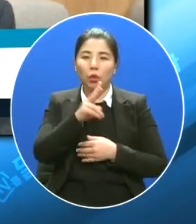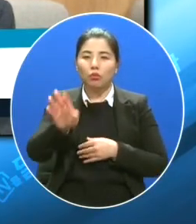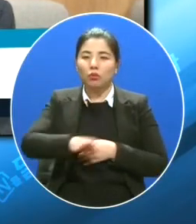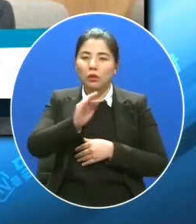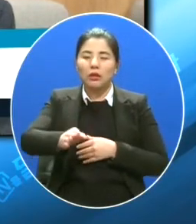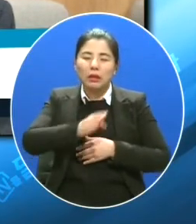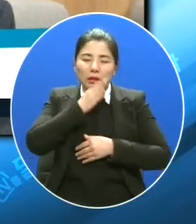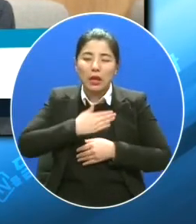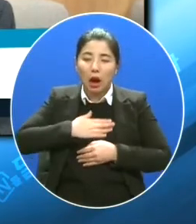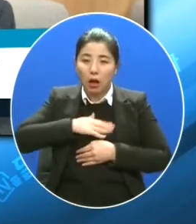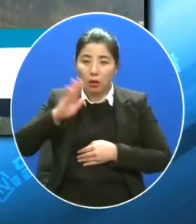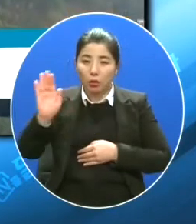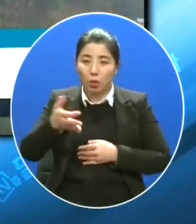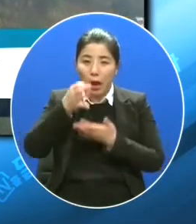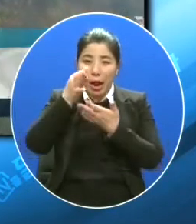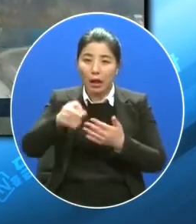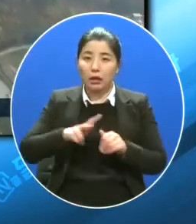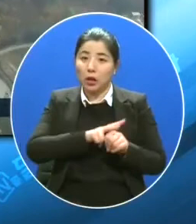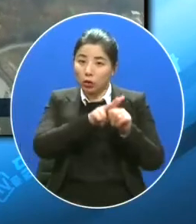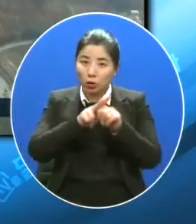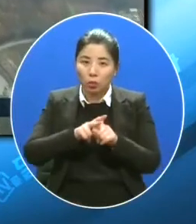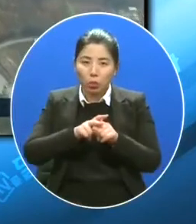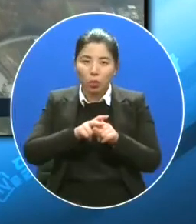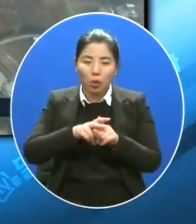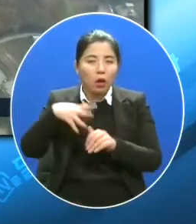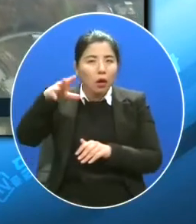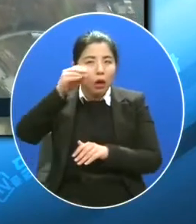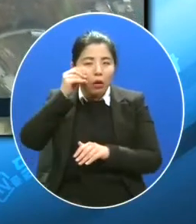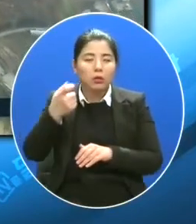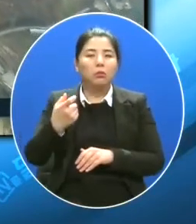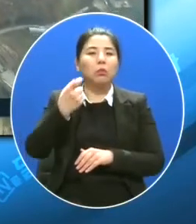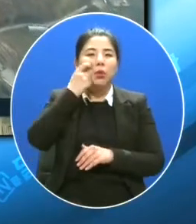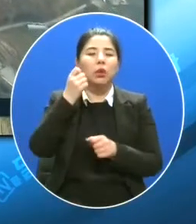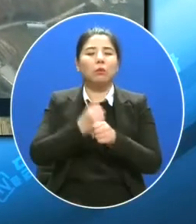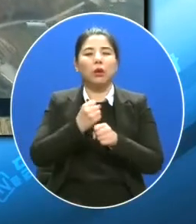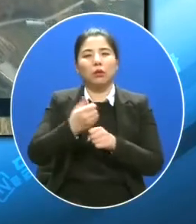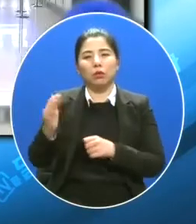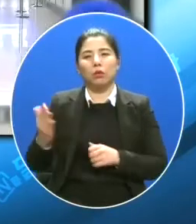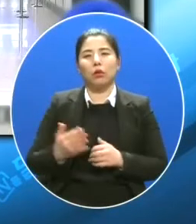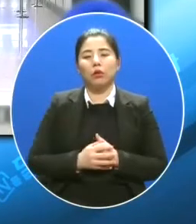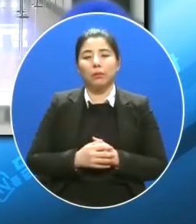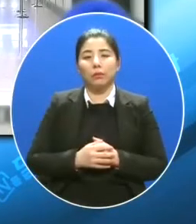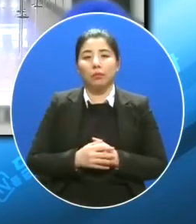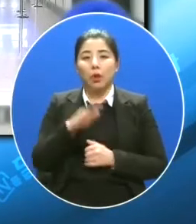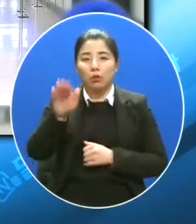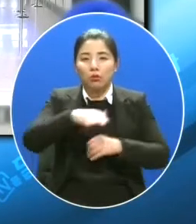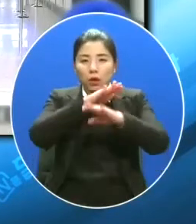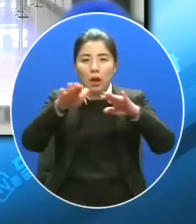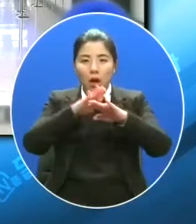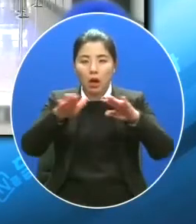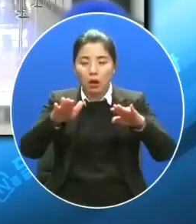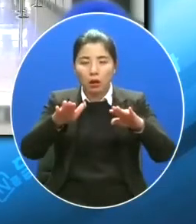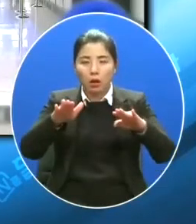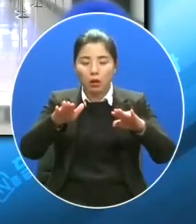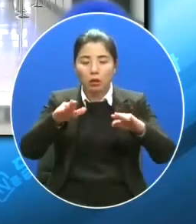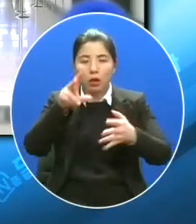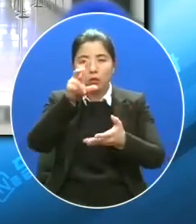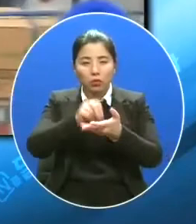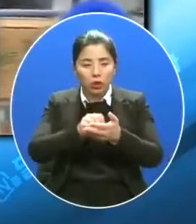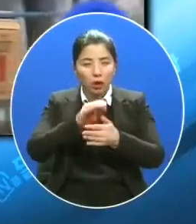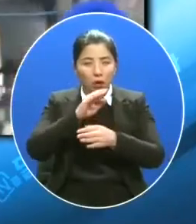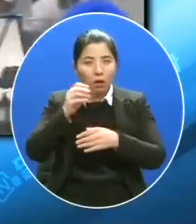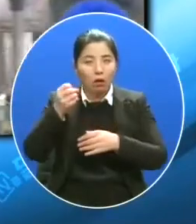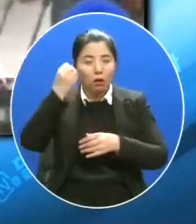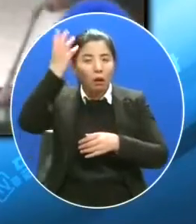우리가 정말로 알아야 할 가치 있는 정보를 습득하지 못하게 합니다. 우리가 해결해야 할 모순을